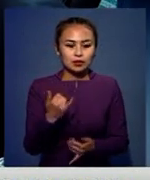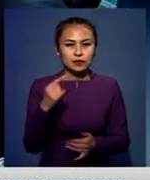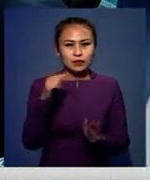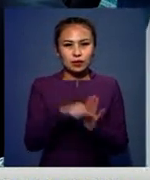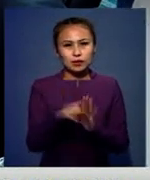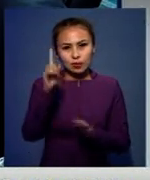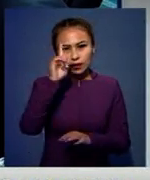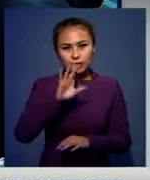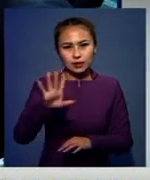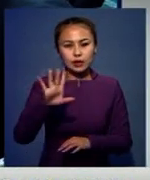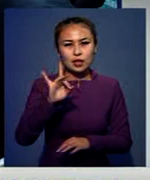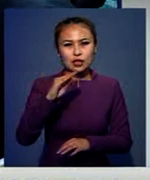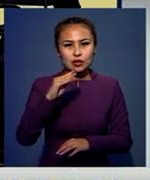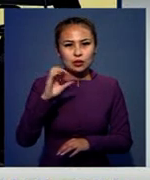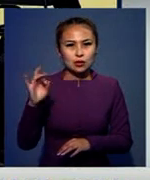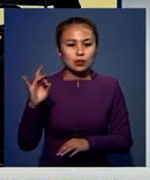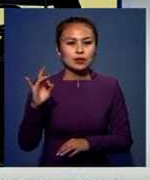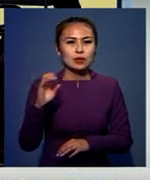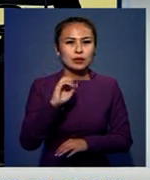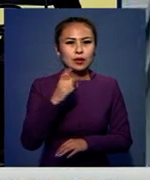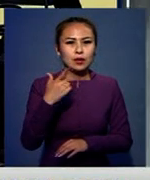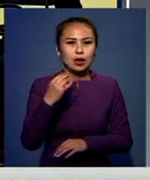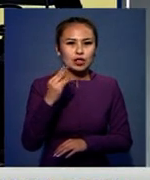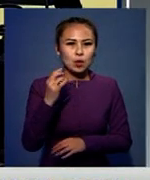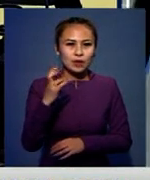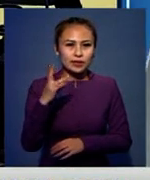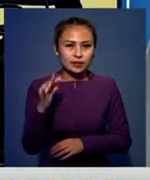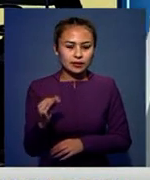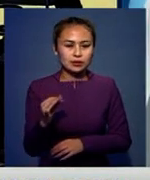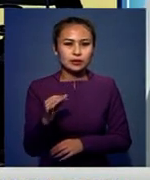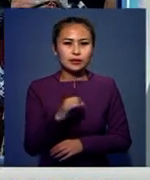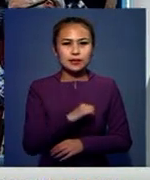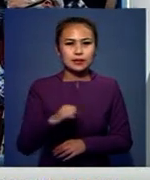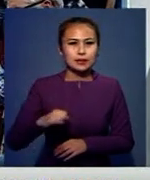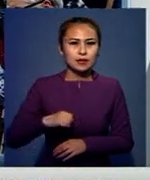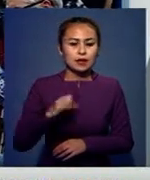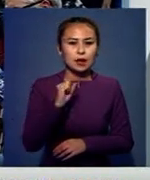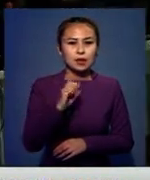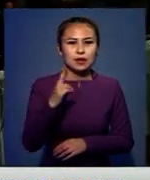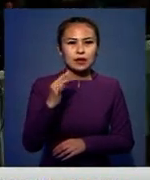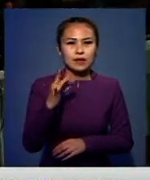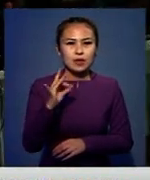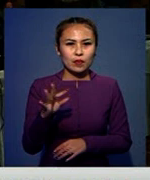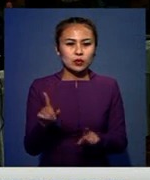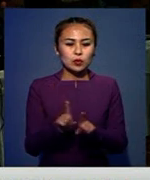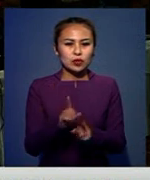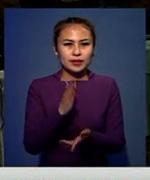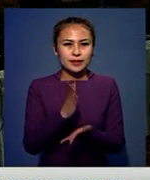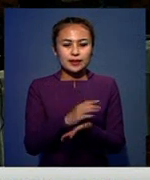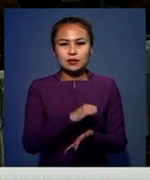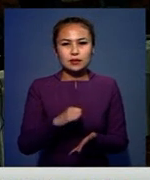арасында атақты режиссер Егор Кончаловский, медиа саласының саңлағы Арман Давлетьяров та бар.